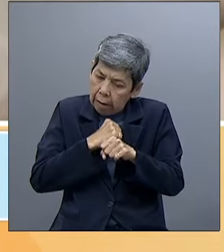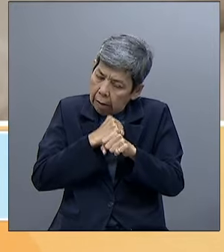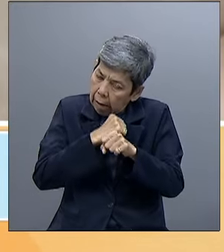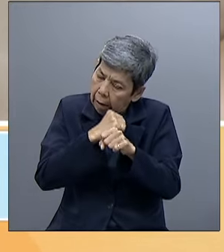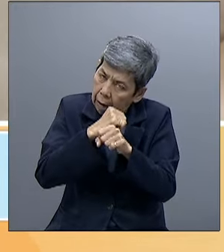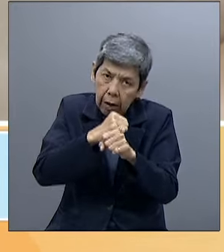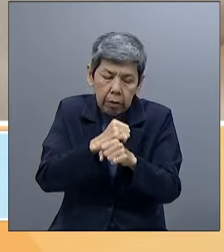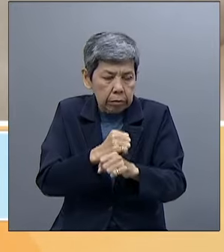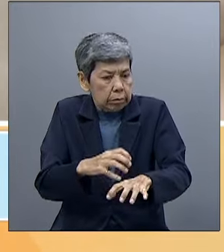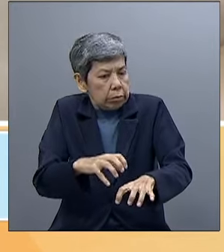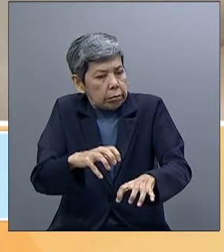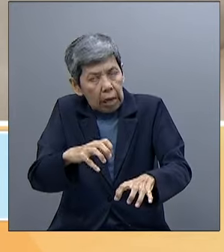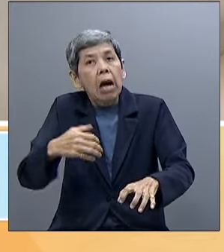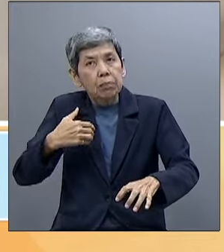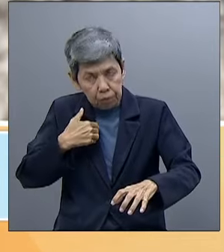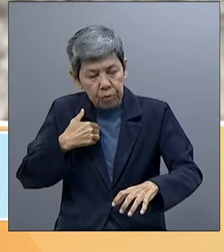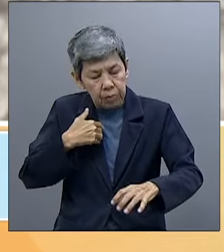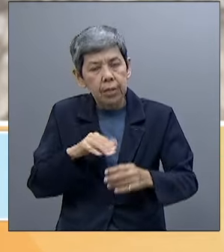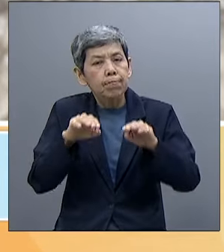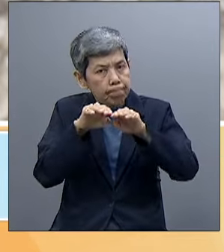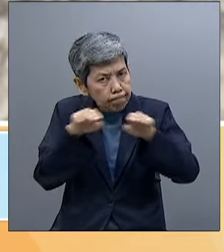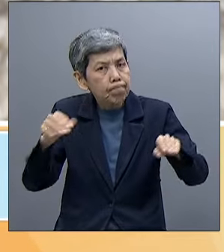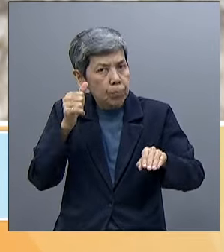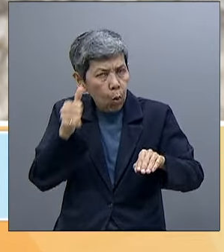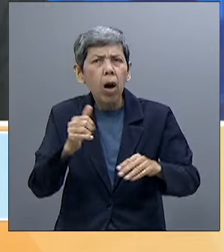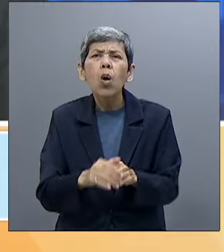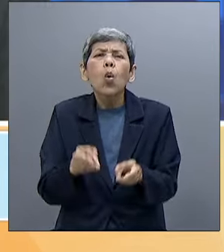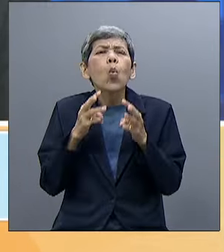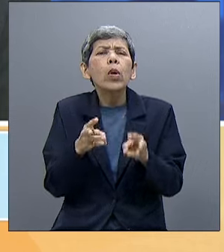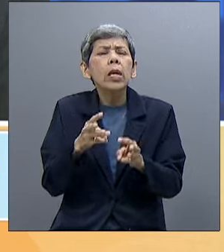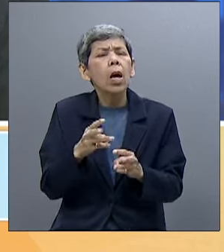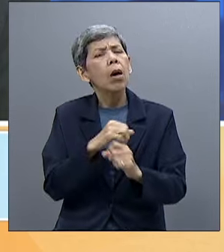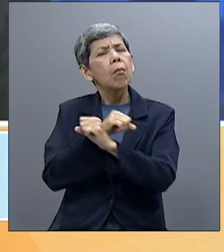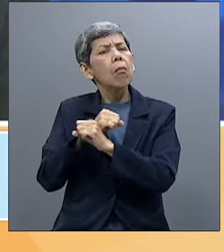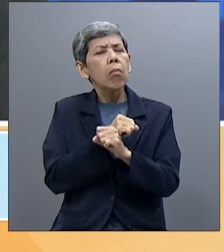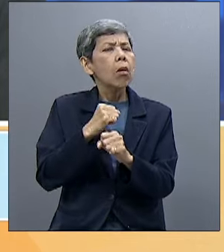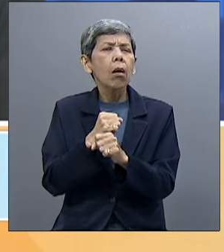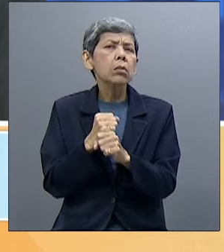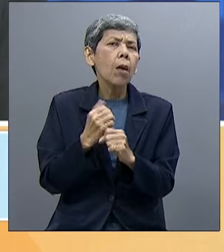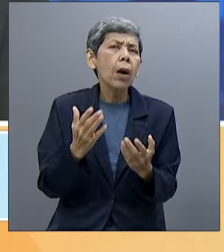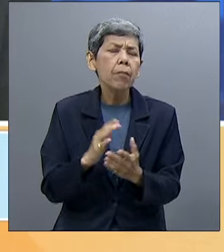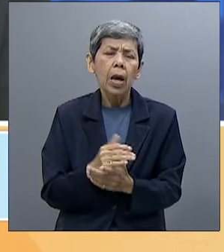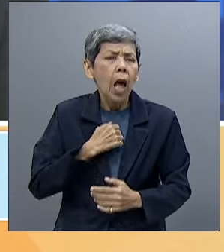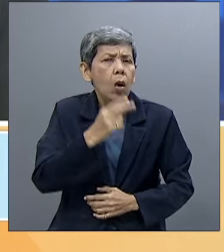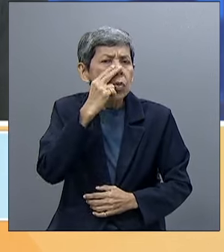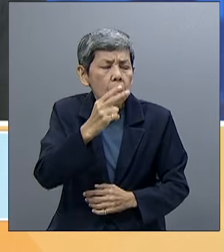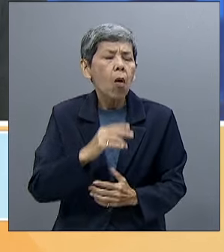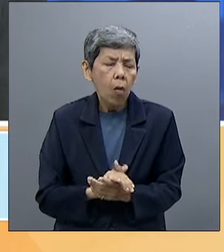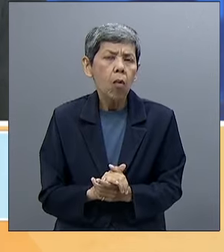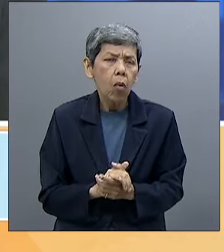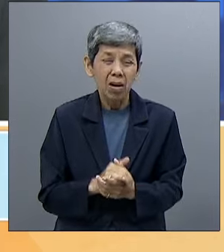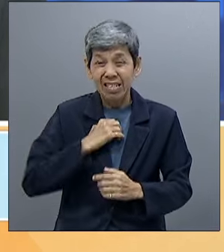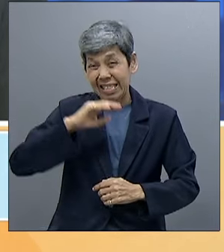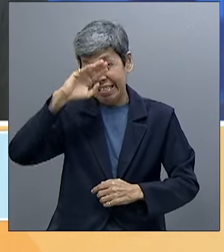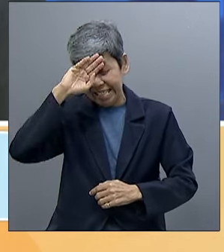หรือว่าแข็งเกรงอย่างเงี้ยได้ค่ะครับครับแล้วจะมีวิธีในการควบคุมโดพามีนมเพราะถ้าฟังจากเรื่องนี้เนี่ยโรค